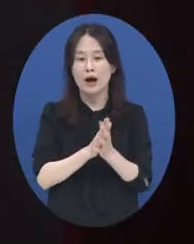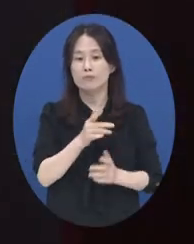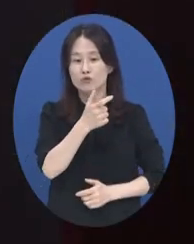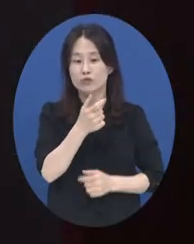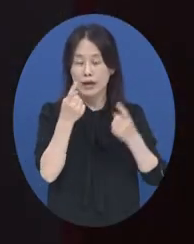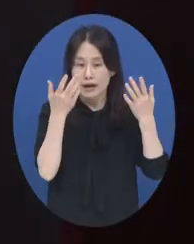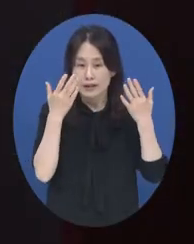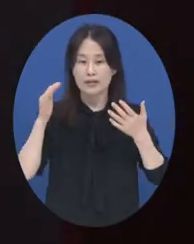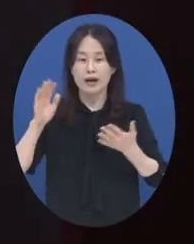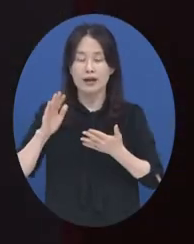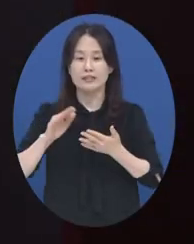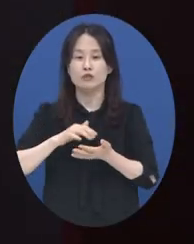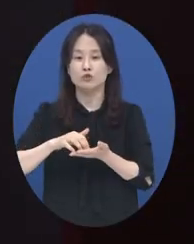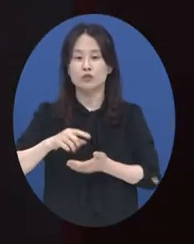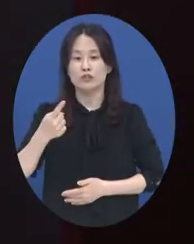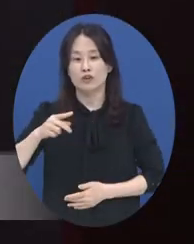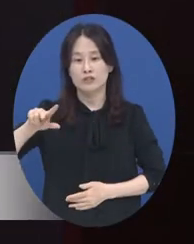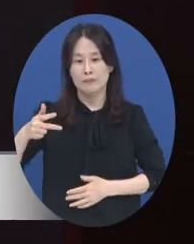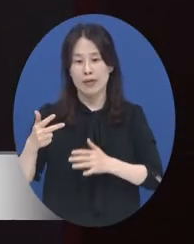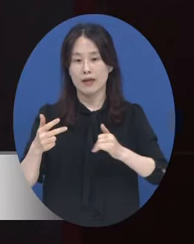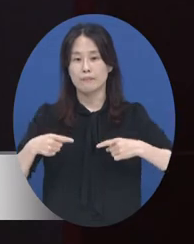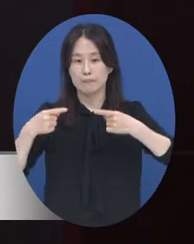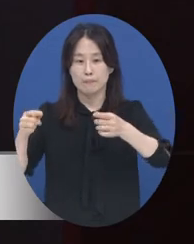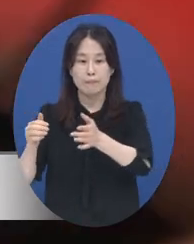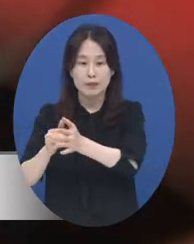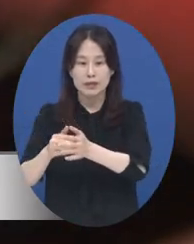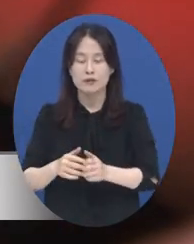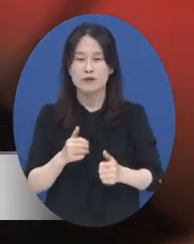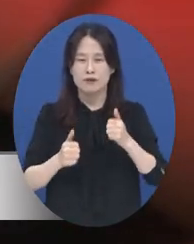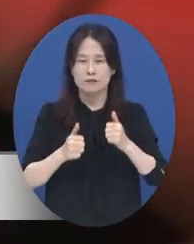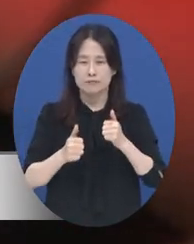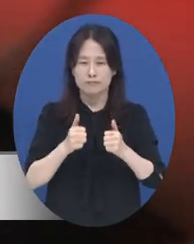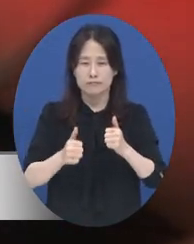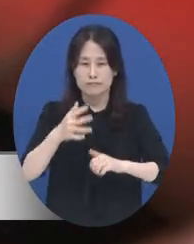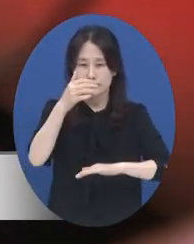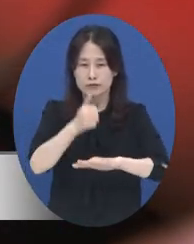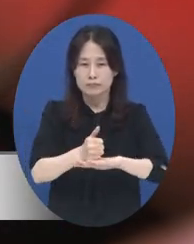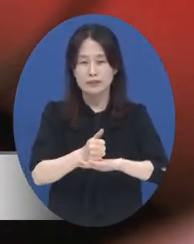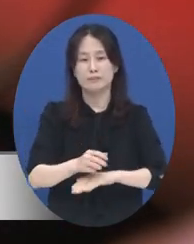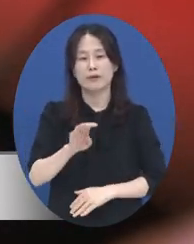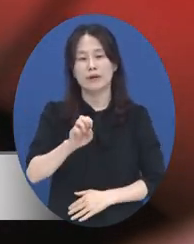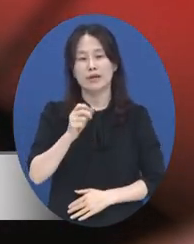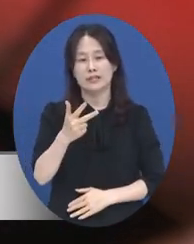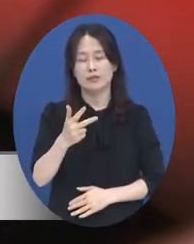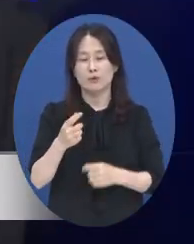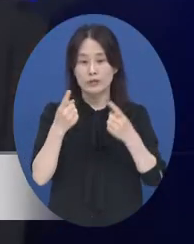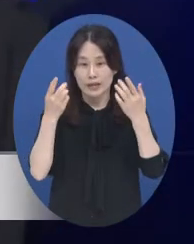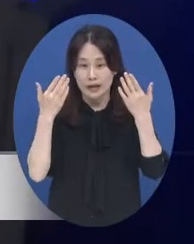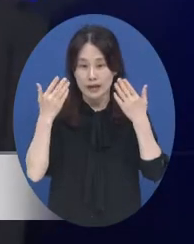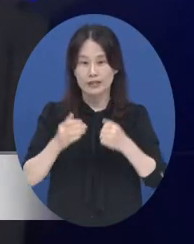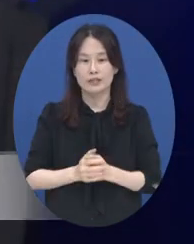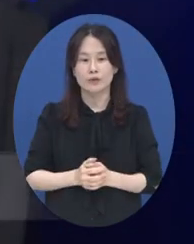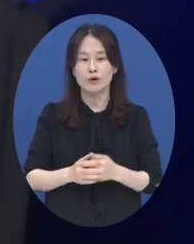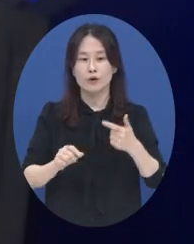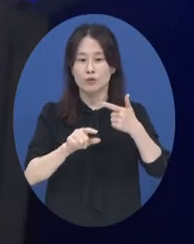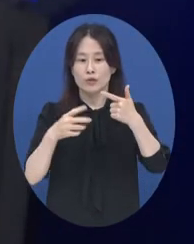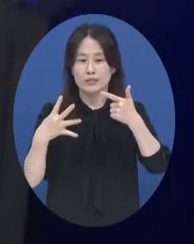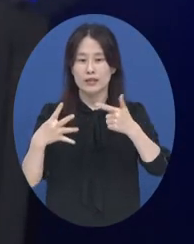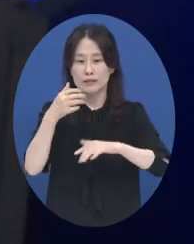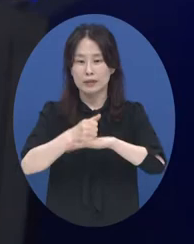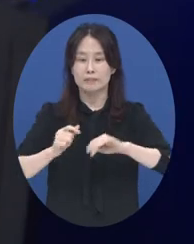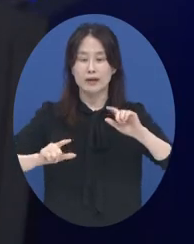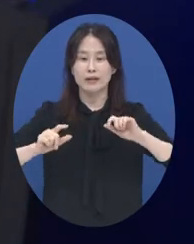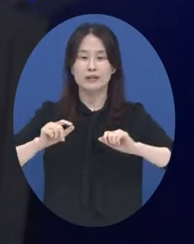학생 1,700여 명이 참가했고, 치열한 접전 끝에 총 47개 캠퍼스가 지난 4일 본선에